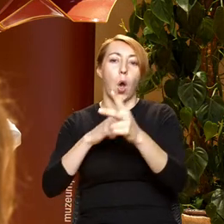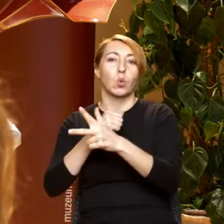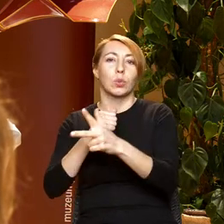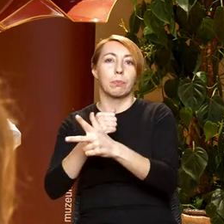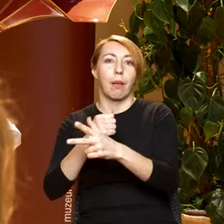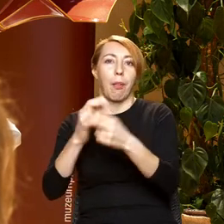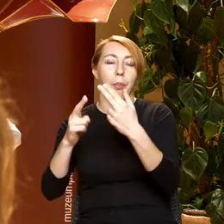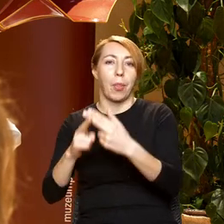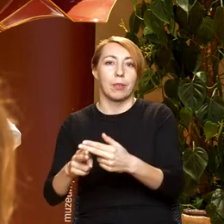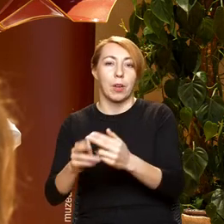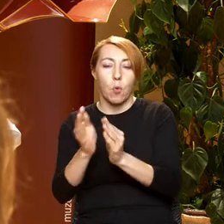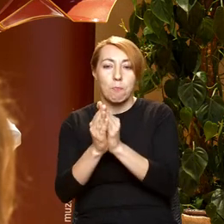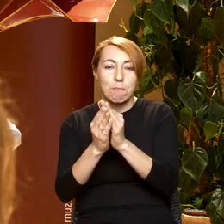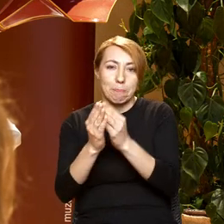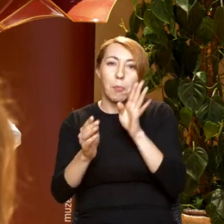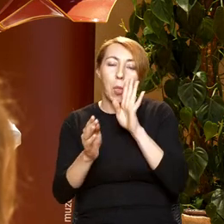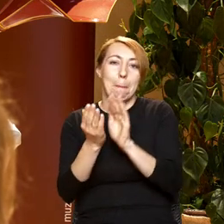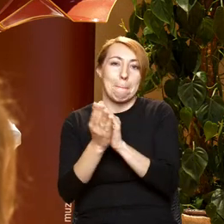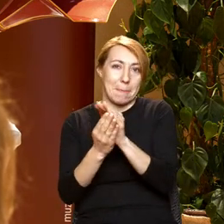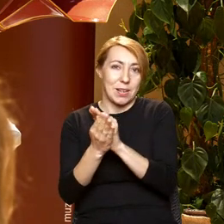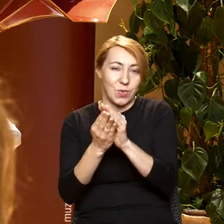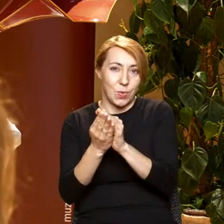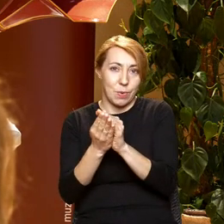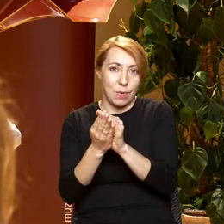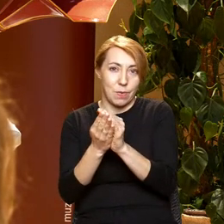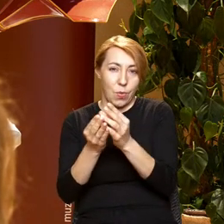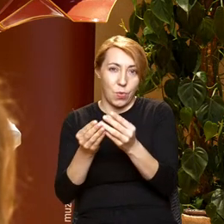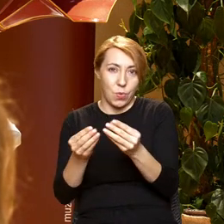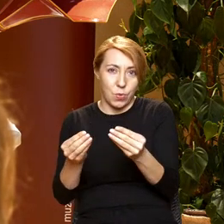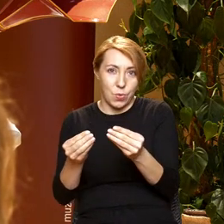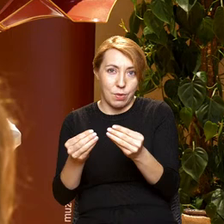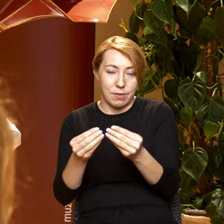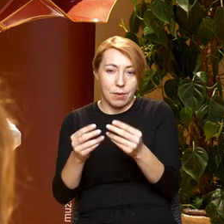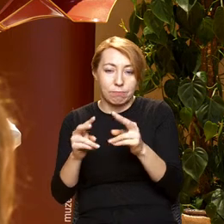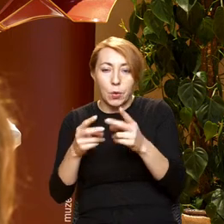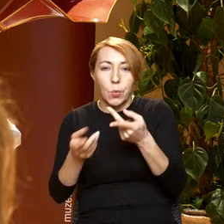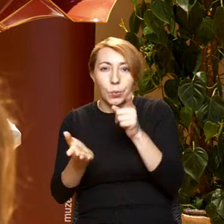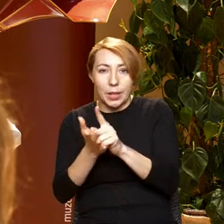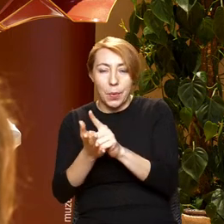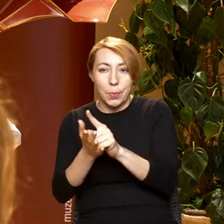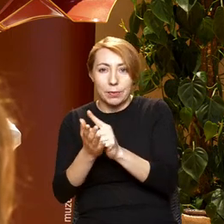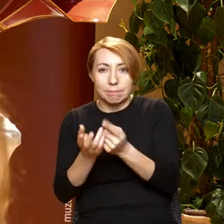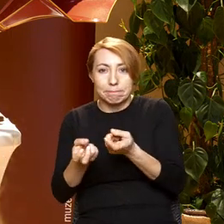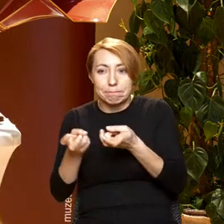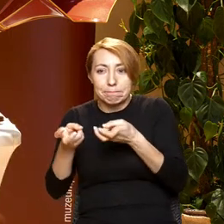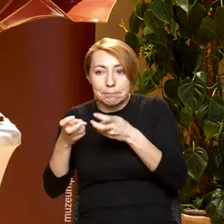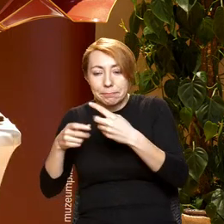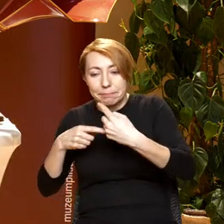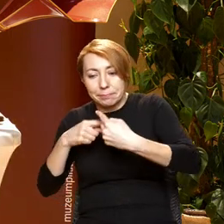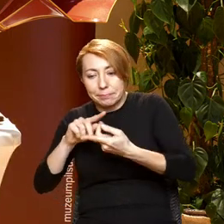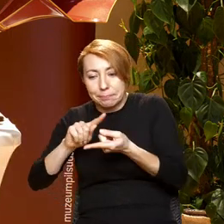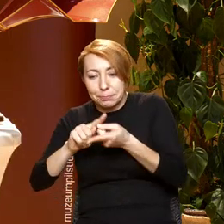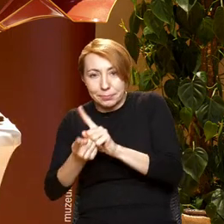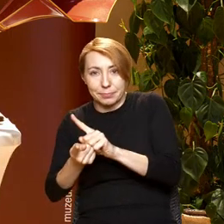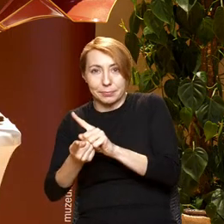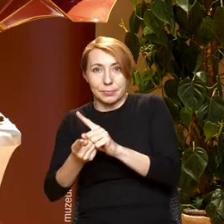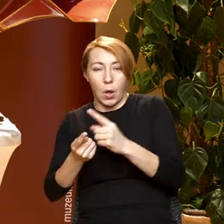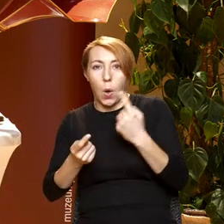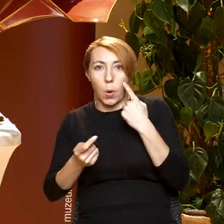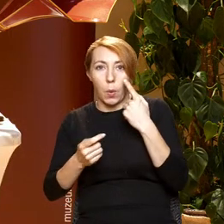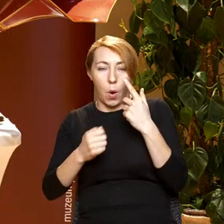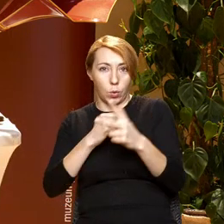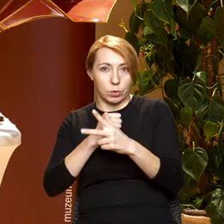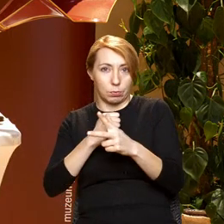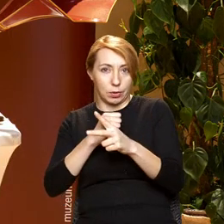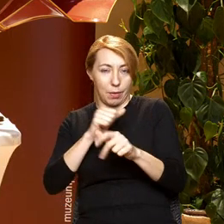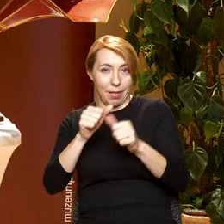No, z tej kostki mydlanej niejako zostało odtworzone nagranie wykonane około 80